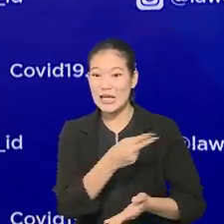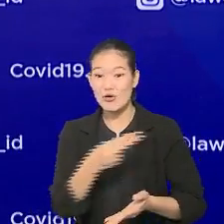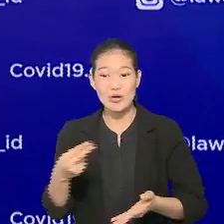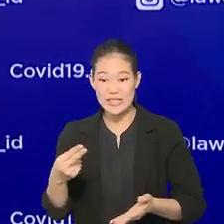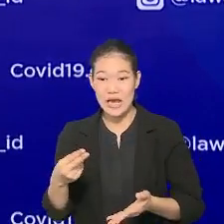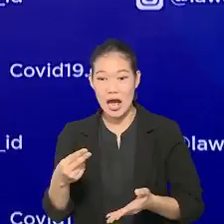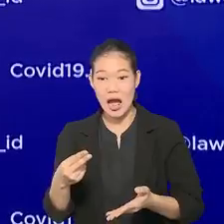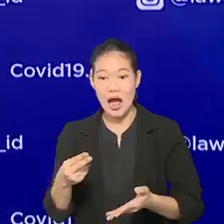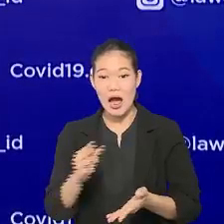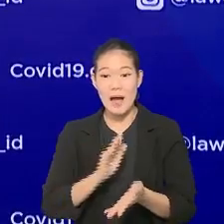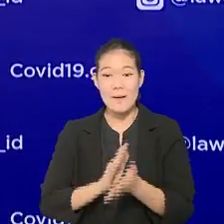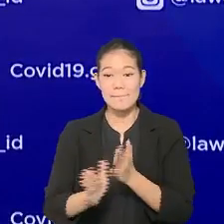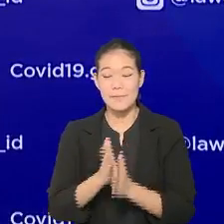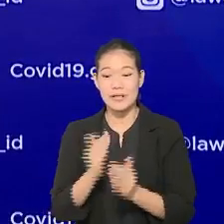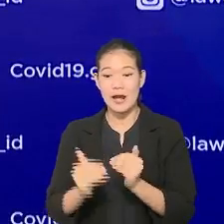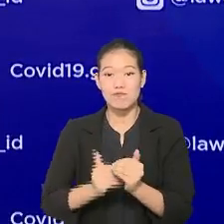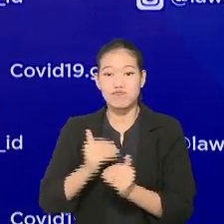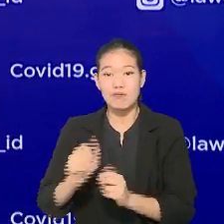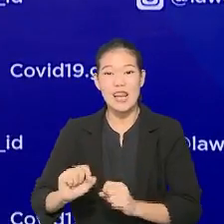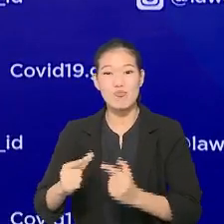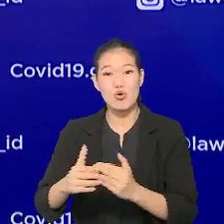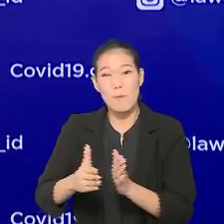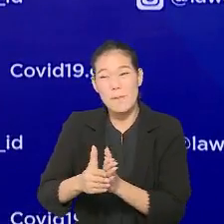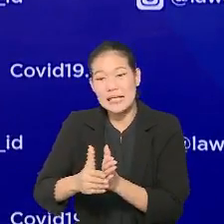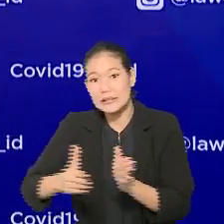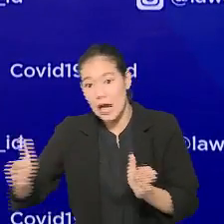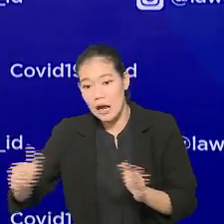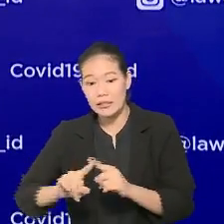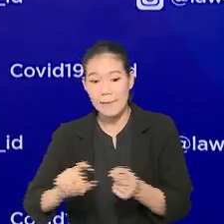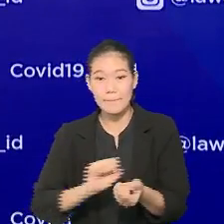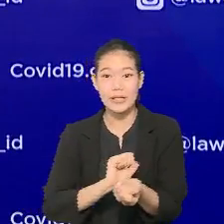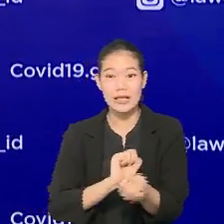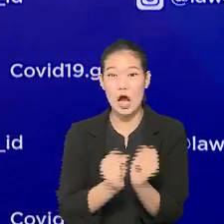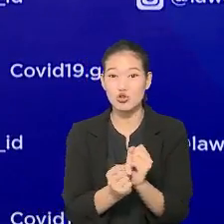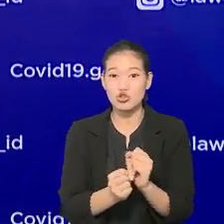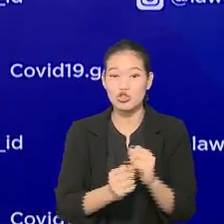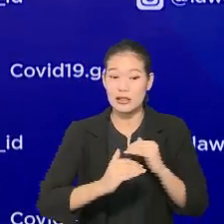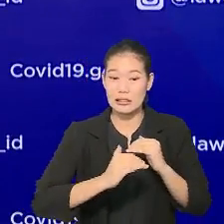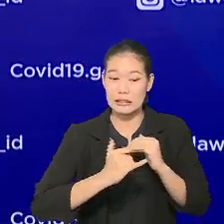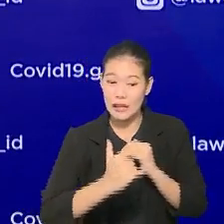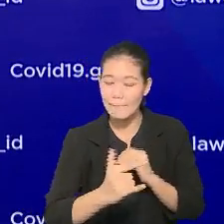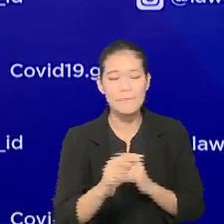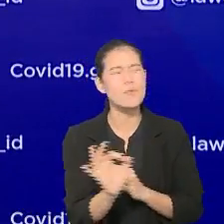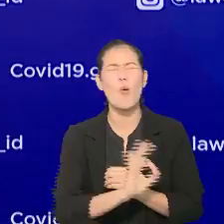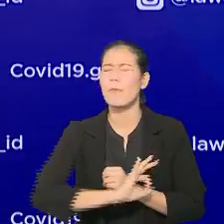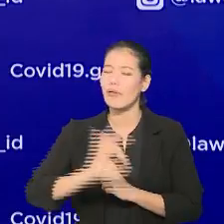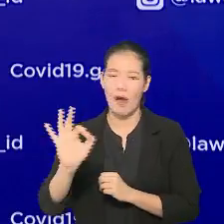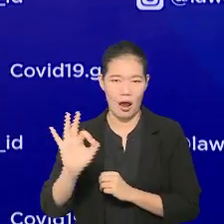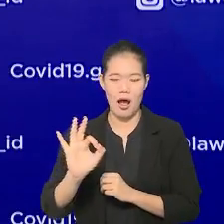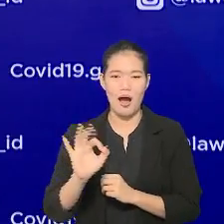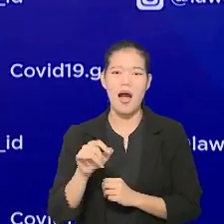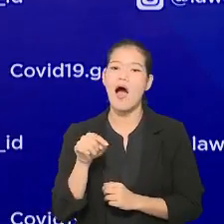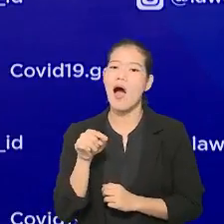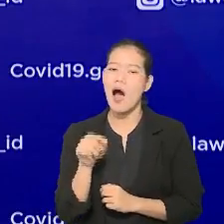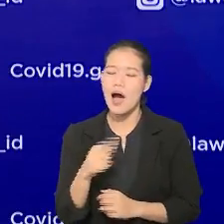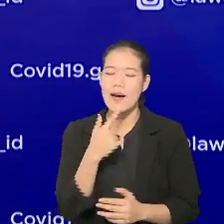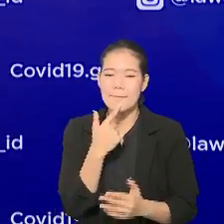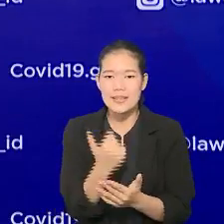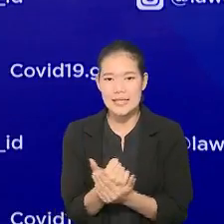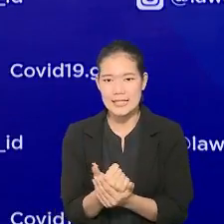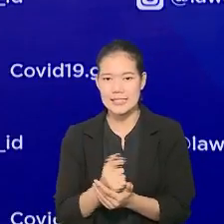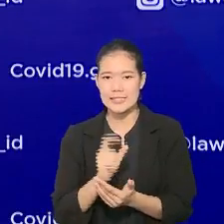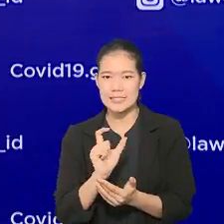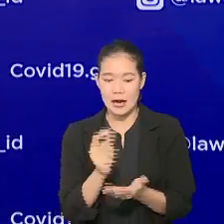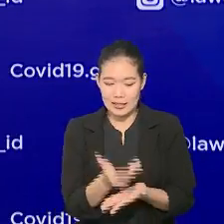berhasil melewati periode libur panjang tanpa mengalami kenaikan kasus. Untuk itu, penting untuk